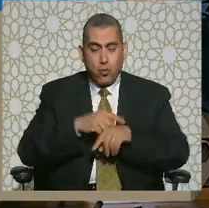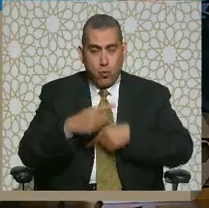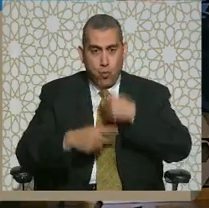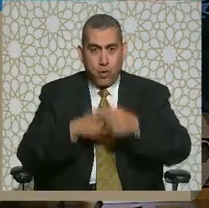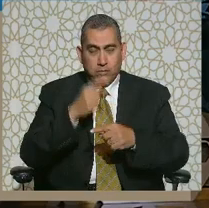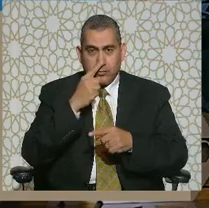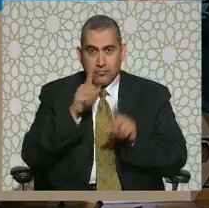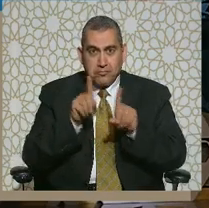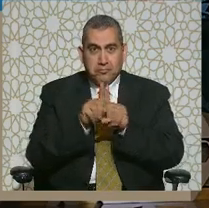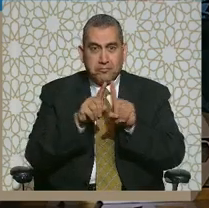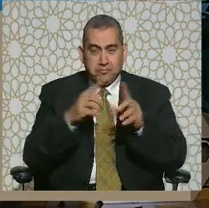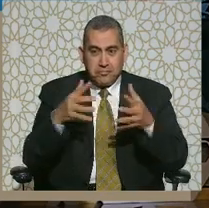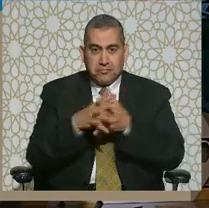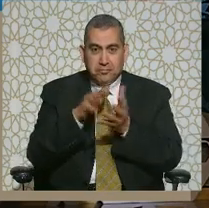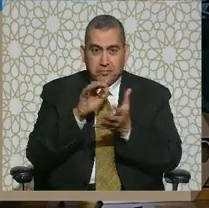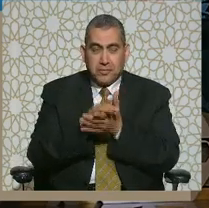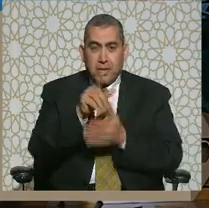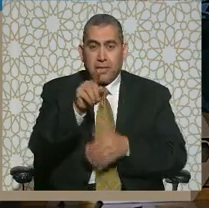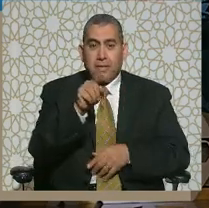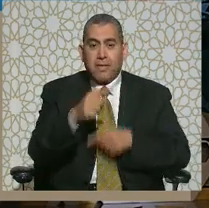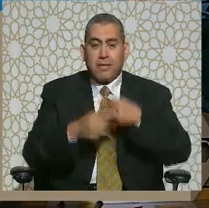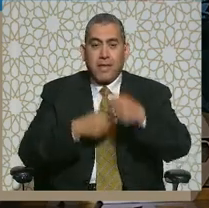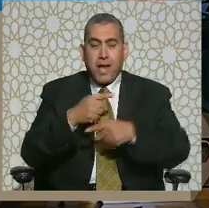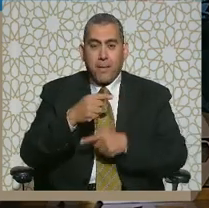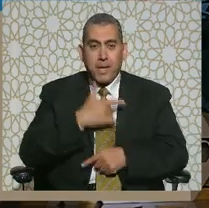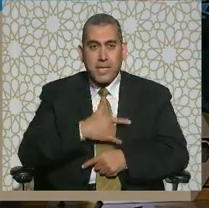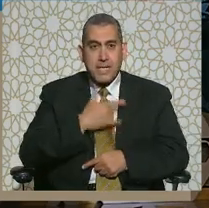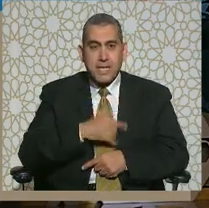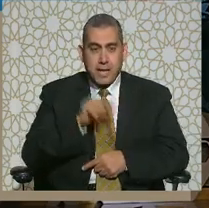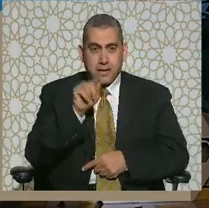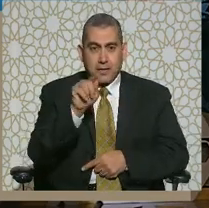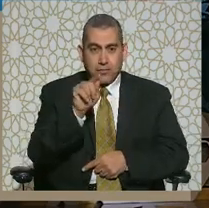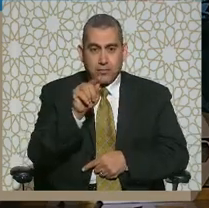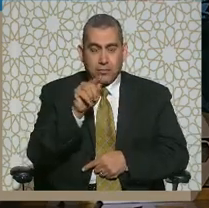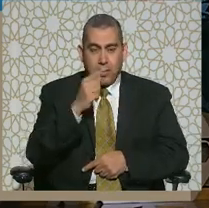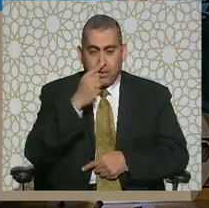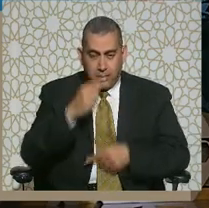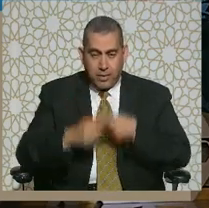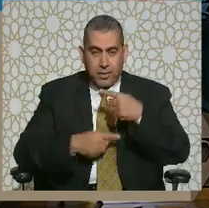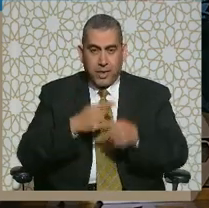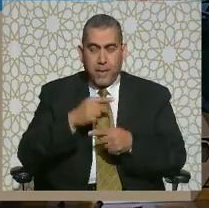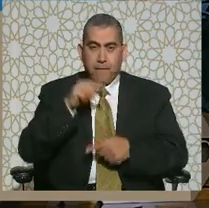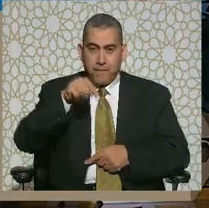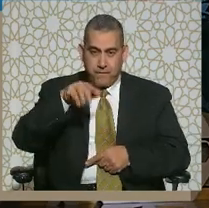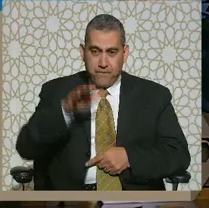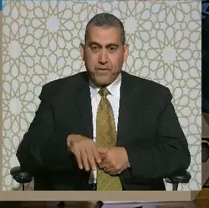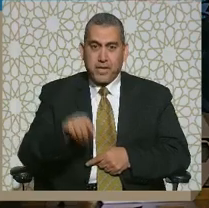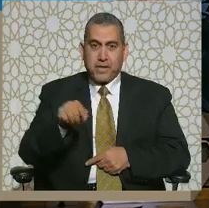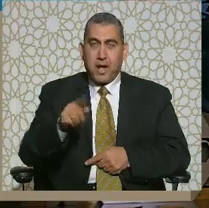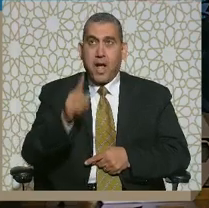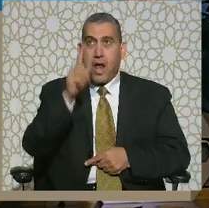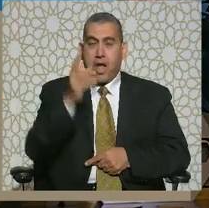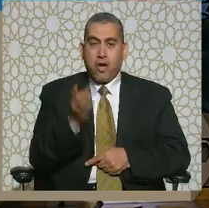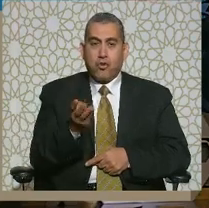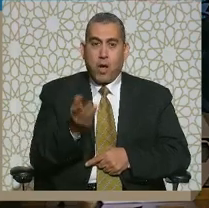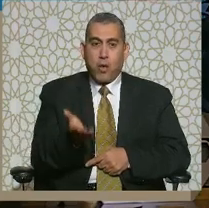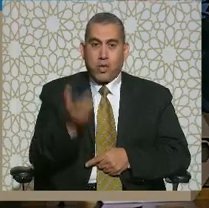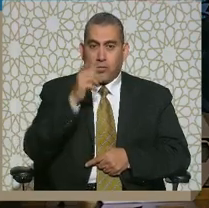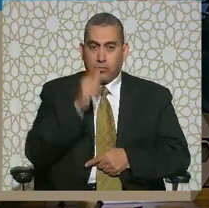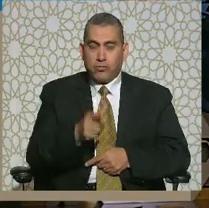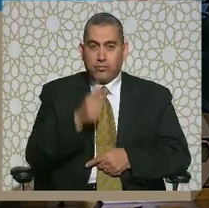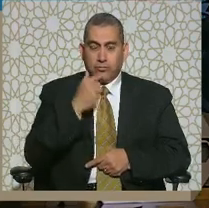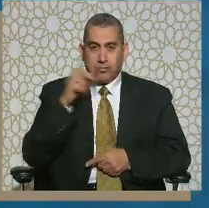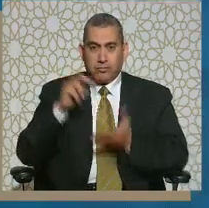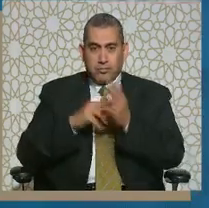بالانس ان انت دايما تحس بان دايما في حد الله سبحانه تعالى ما انسك